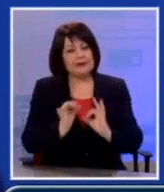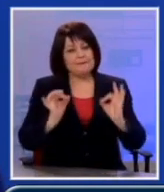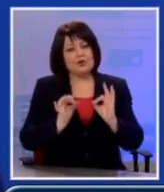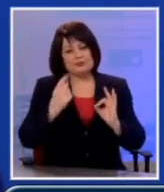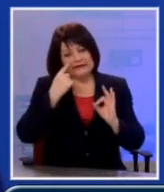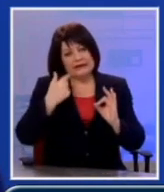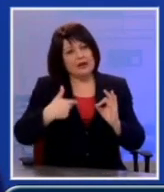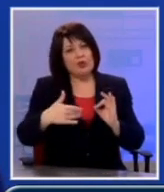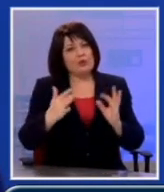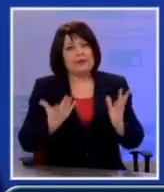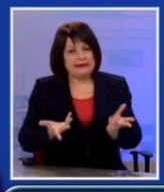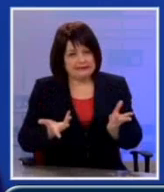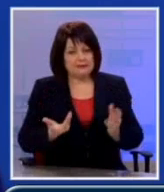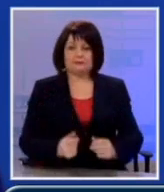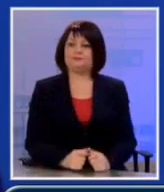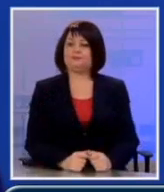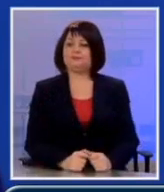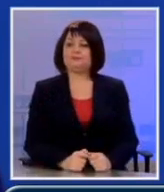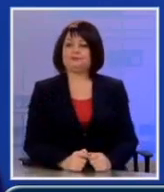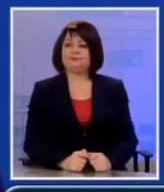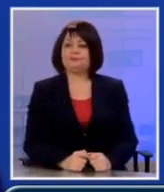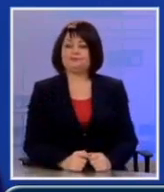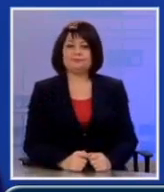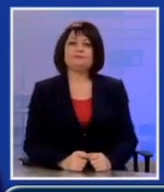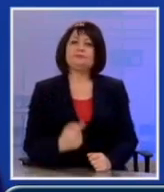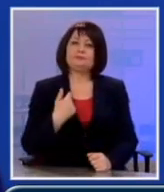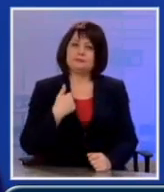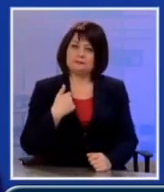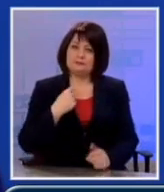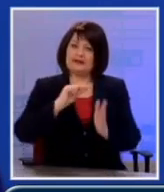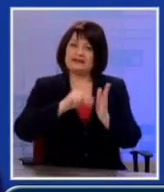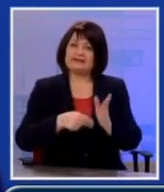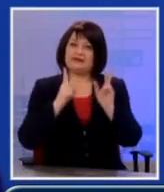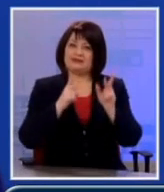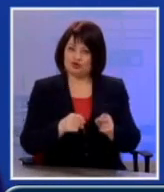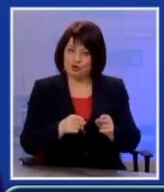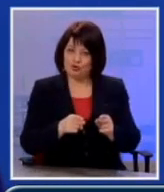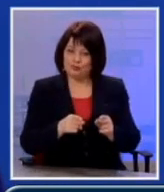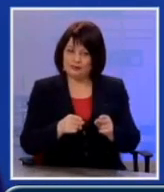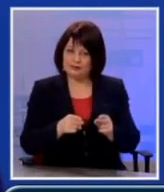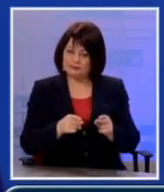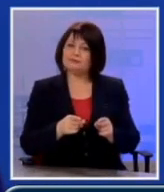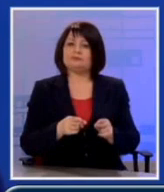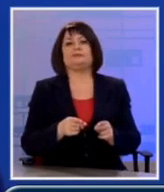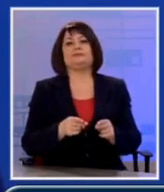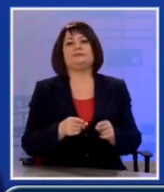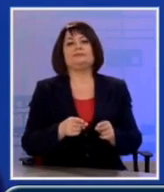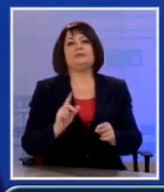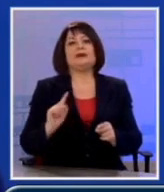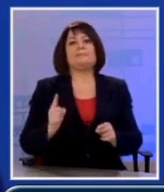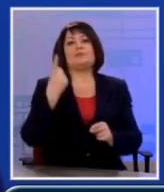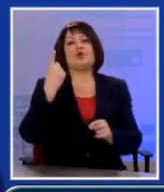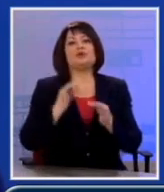να ανταποκριθεί. Έτσι λοιπόν θα καταγγείλουμε τη σύμβαση αυτή αρχής γενομένης από 1η